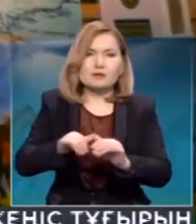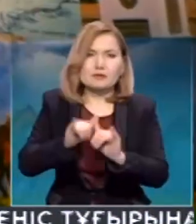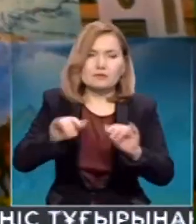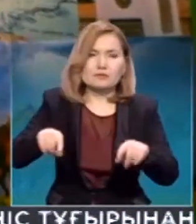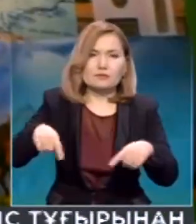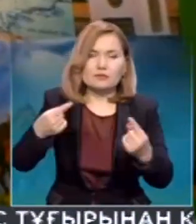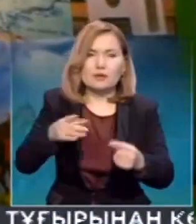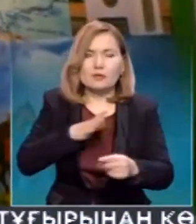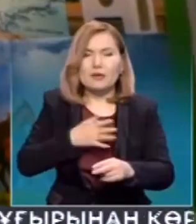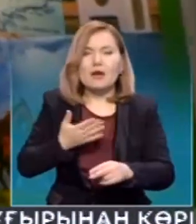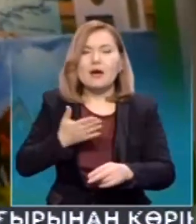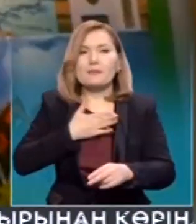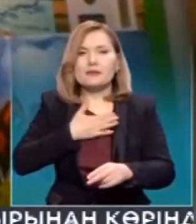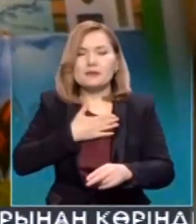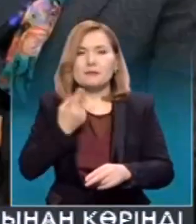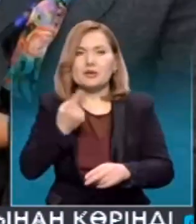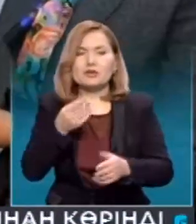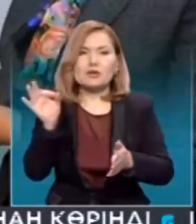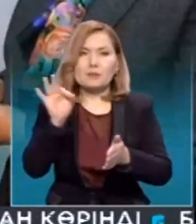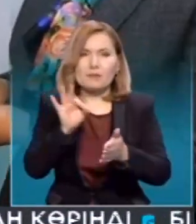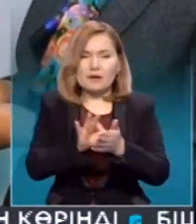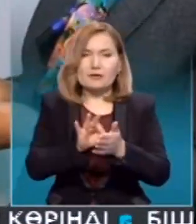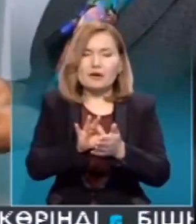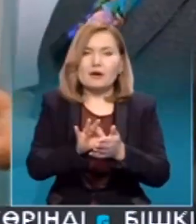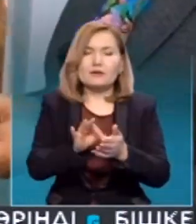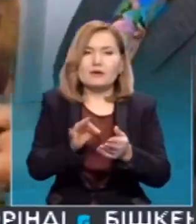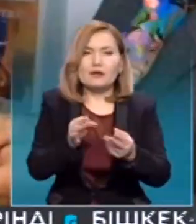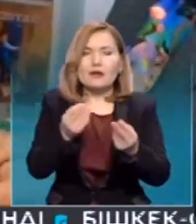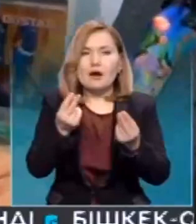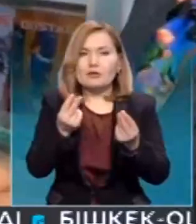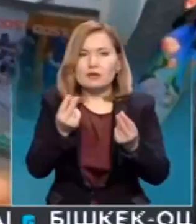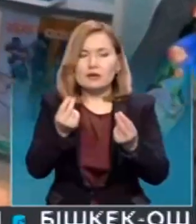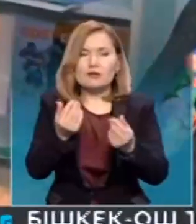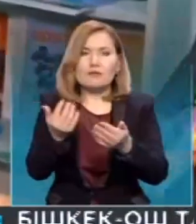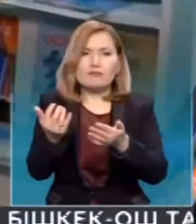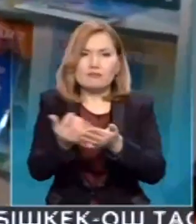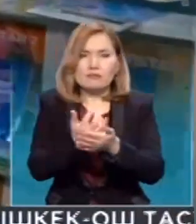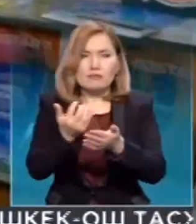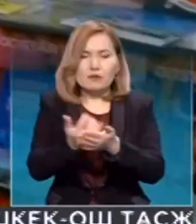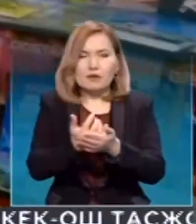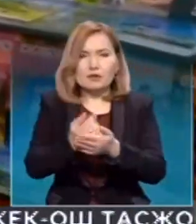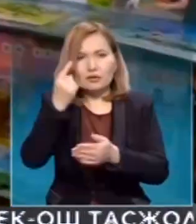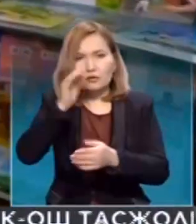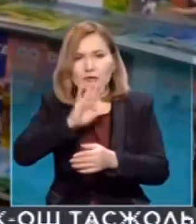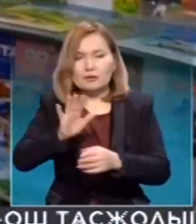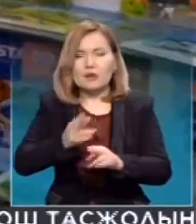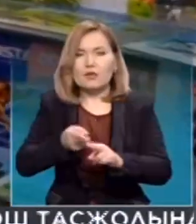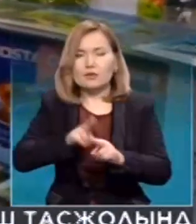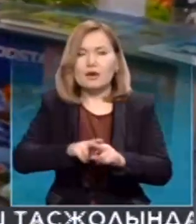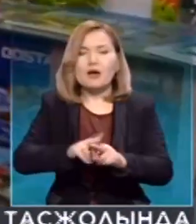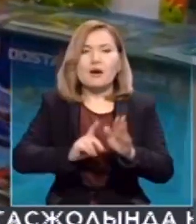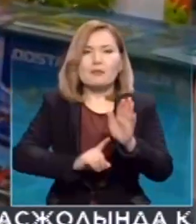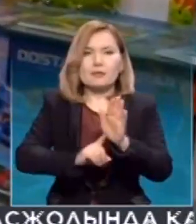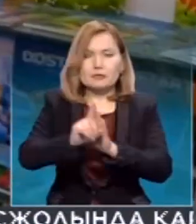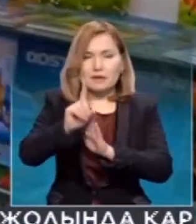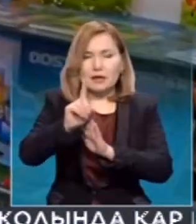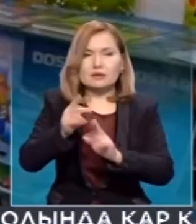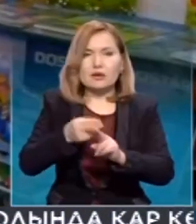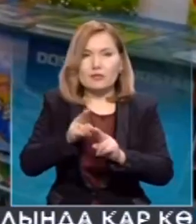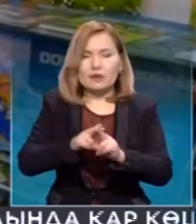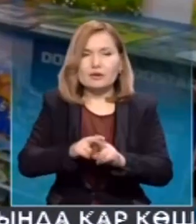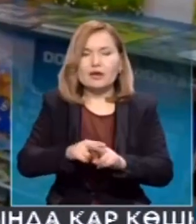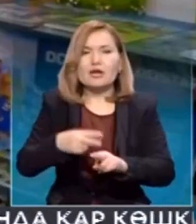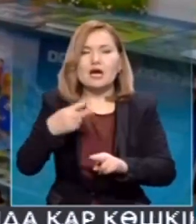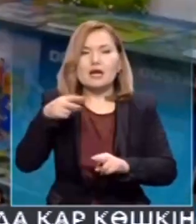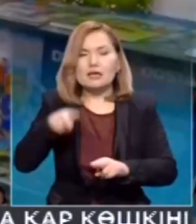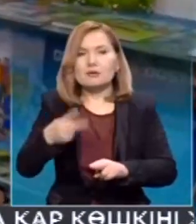бірінші мақсатымыз қойған кезеңде бір қаржылық пайда табуды қойған жоқпыз. Бұны бастаған кезеңде біз бірақ нәрсе біз 20-шы